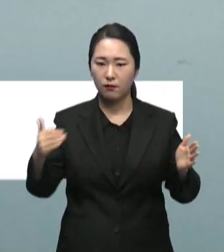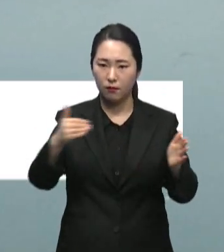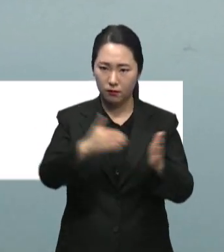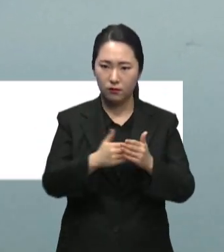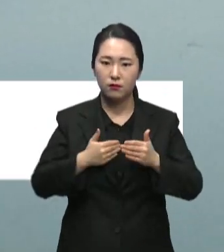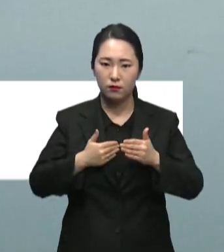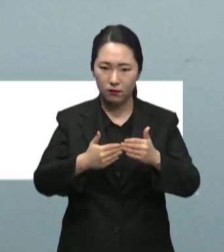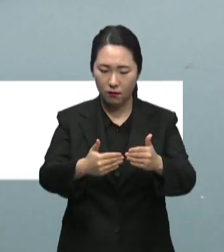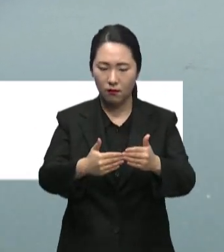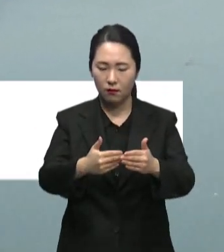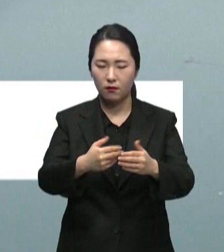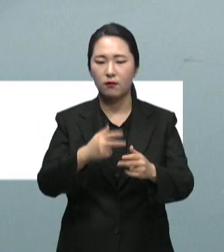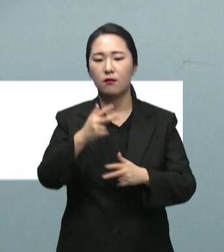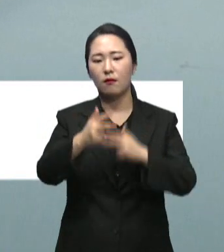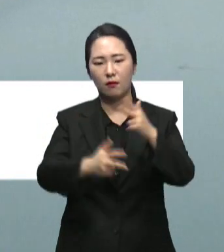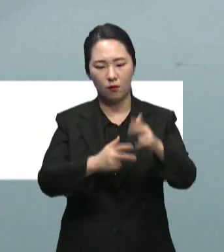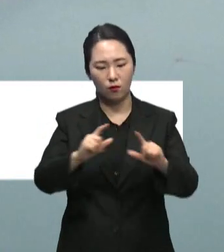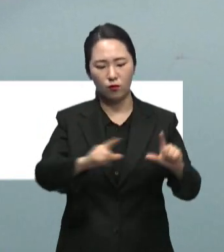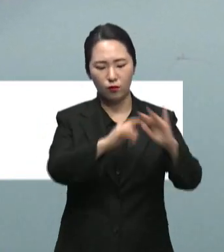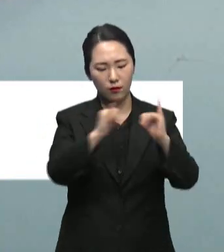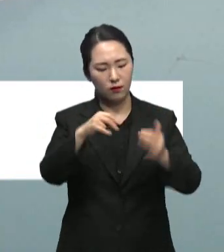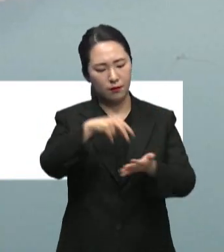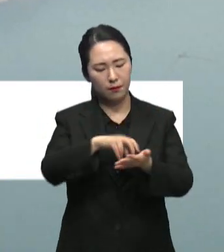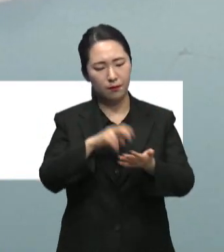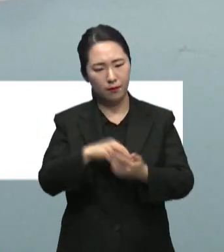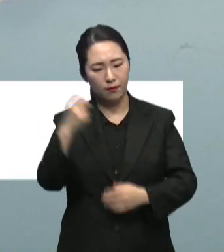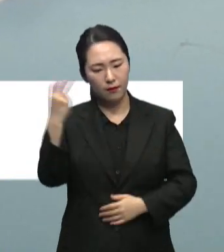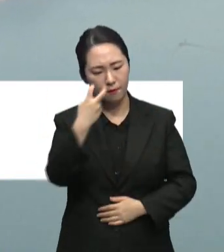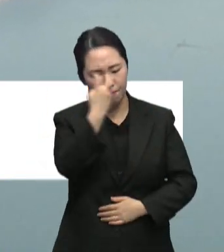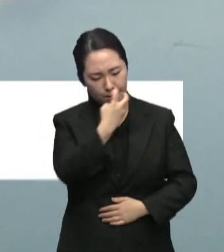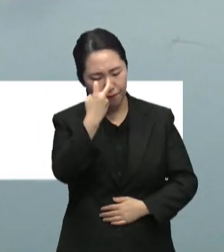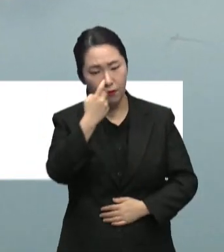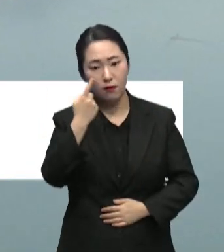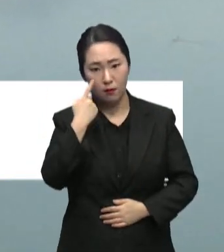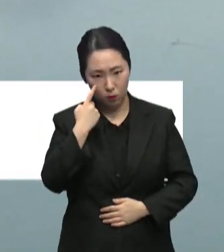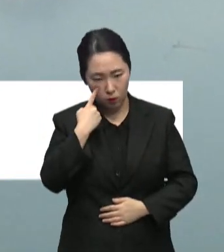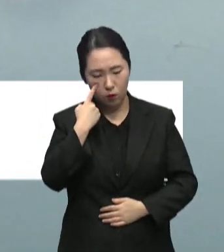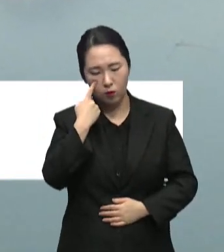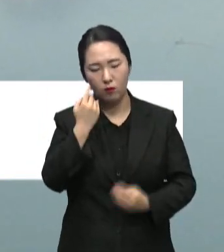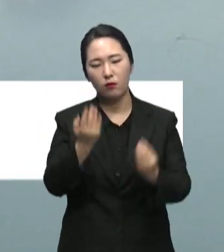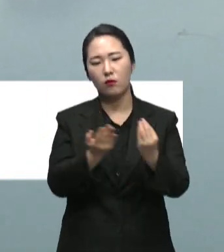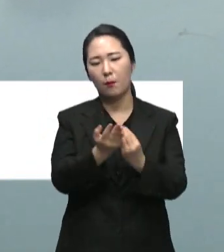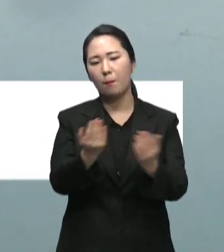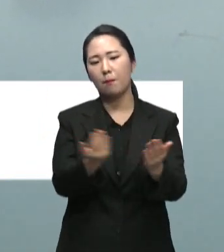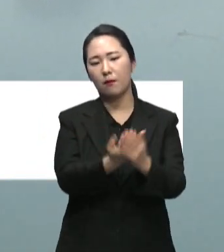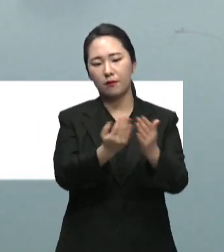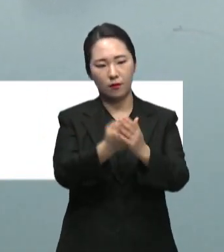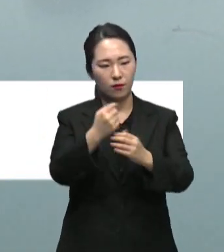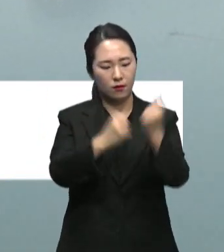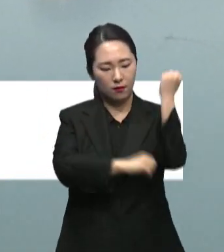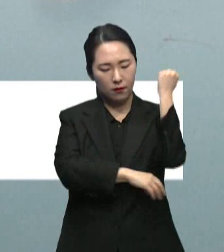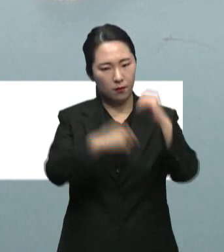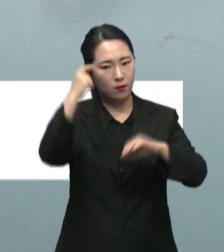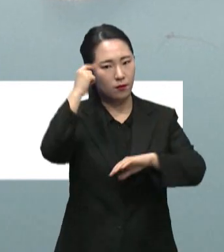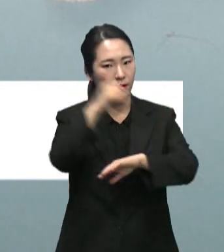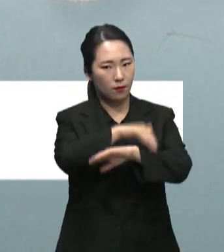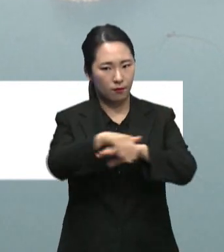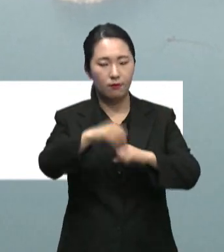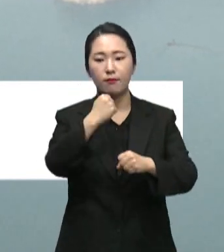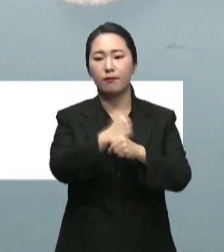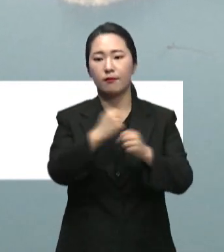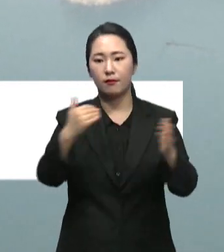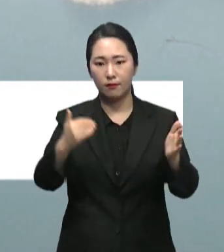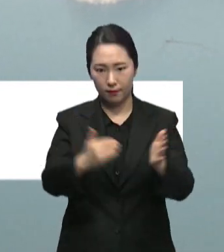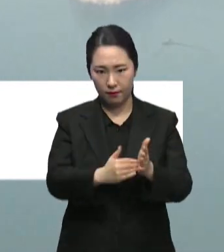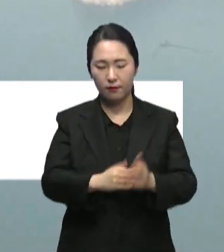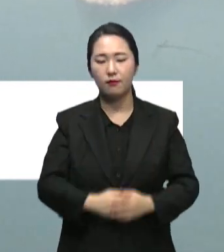정책과 지원사업을 주민들의 시각에서 재점검하고 인천 선발전 기본계획을 수립했다 고 밝혔습니다